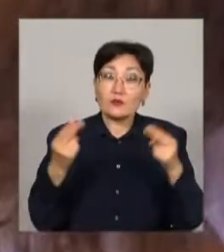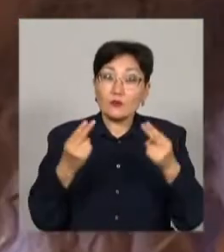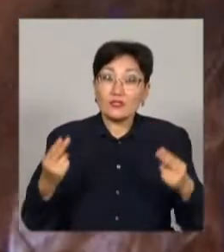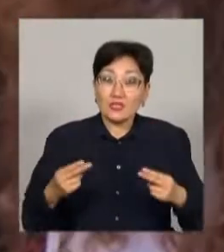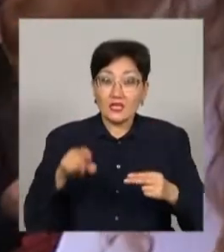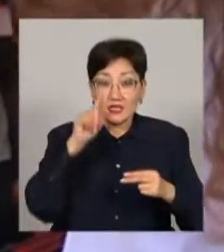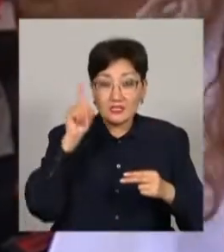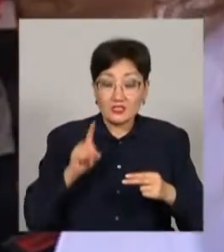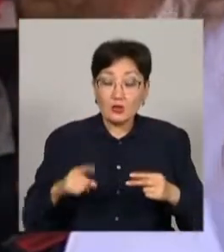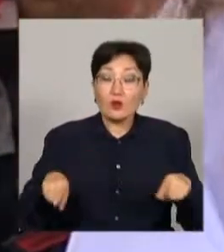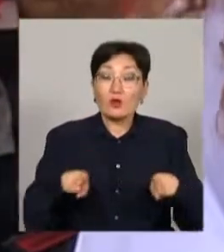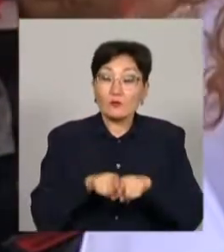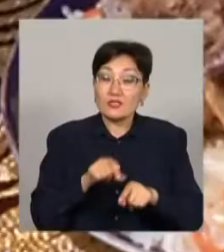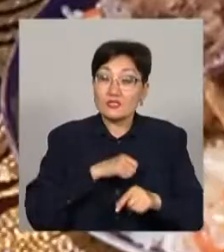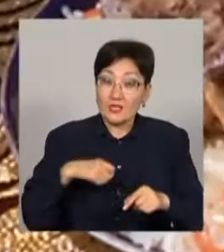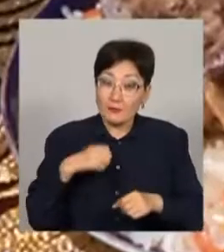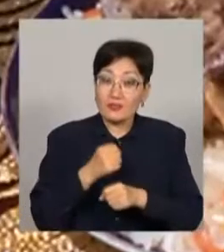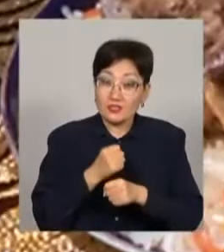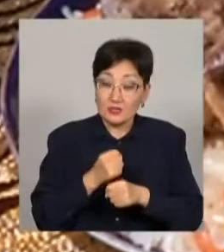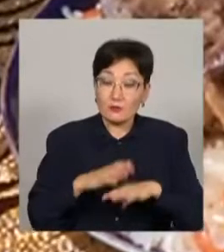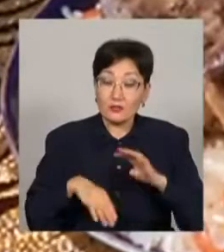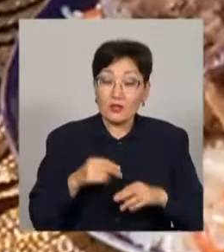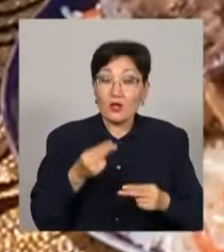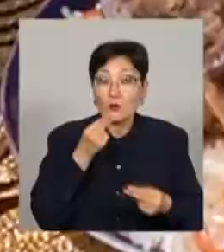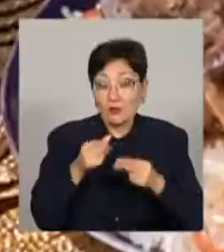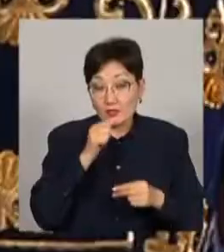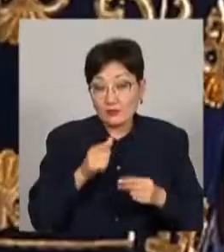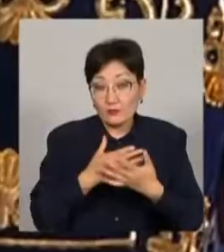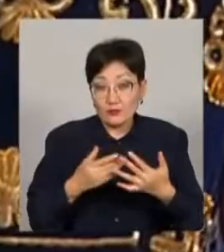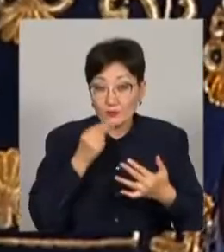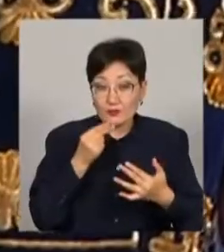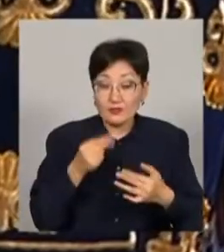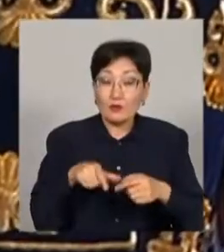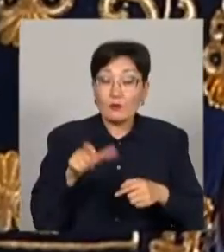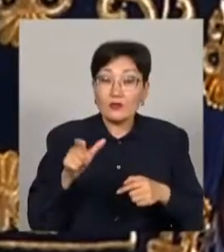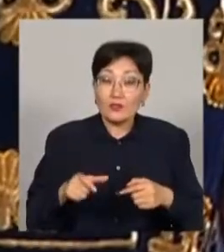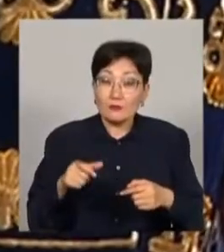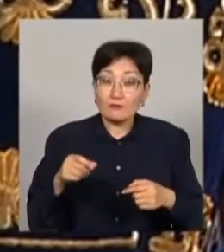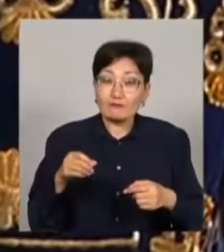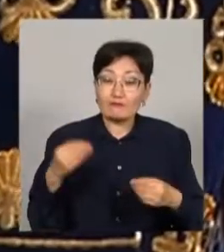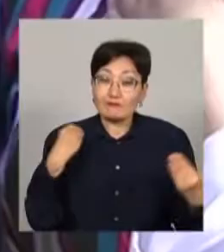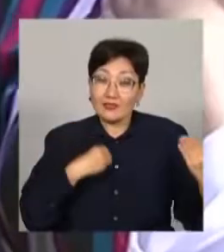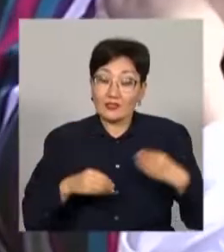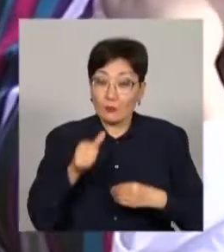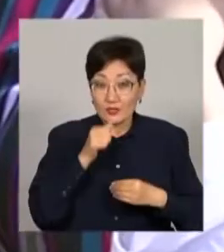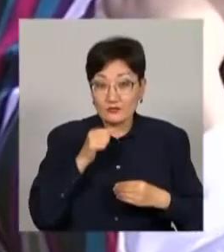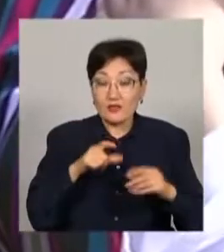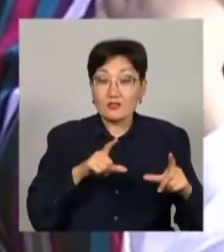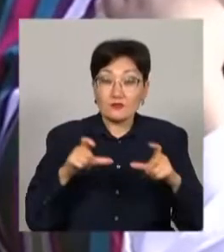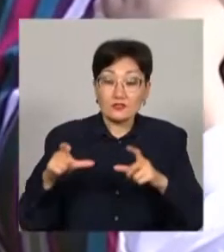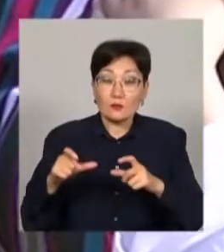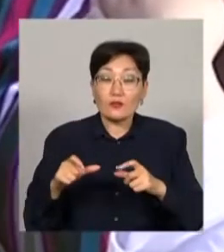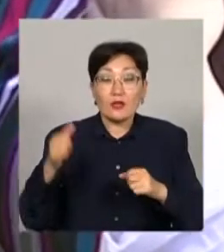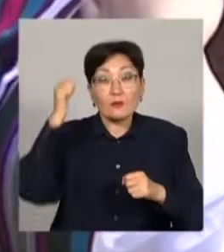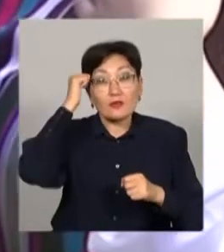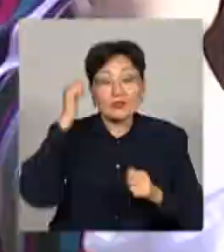Израиля. Ее тоже мы делали сами. Ответов угощений разных этносов люди примеряли национальные костюмы. А еще фотографировались на